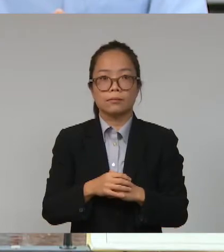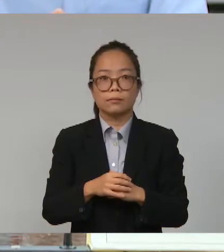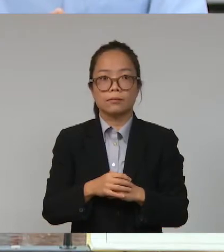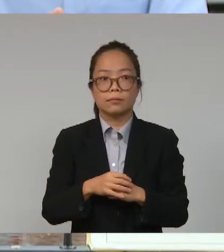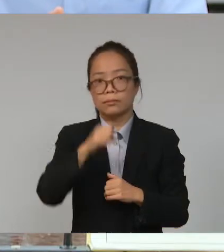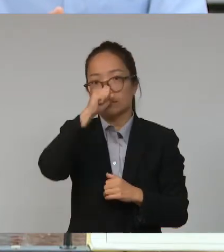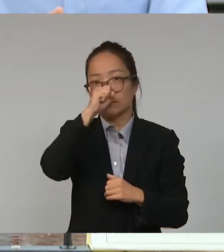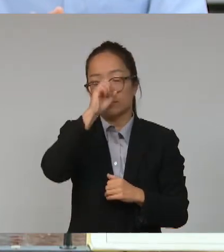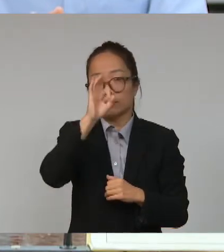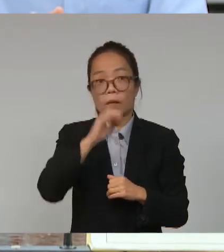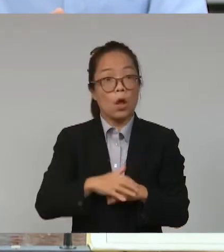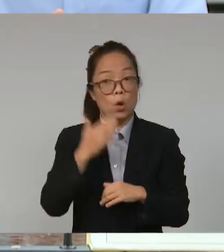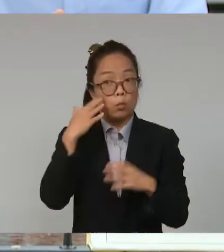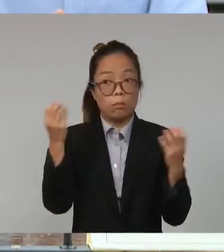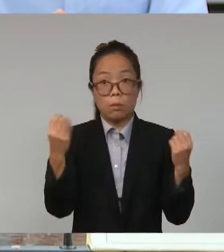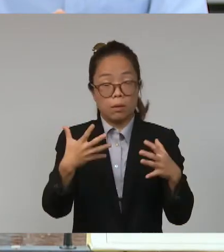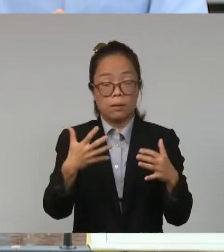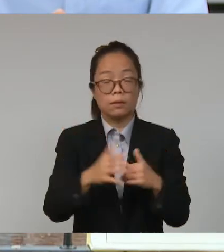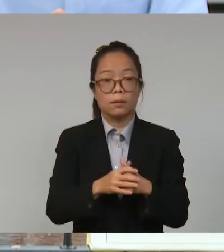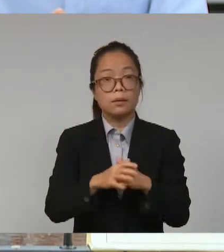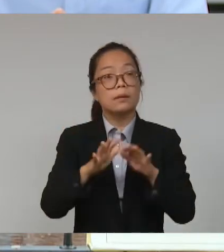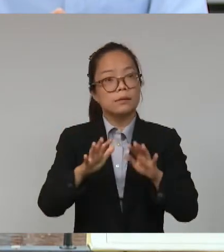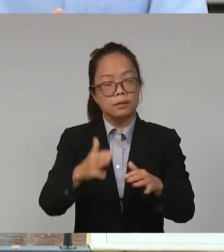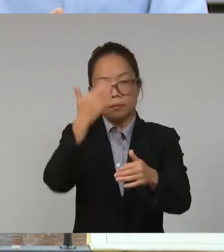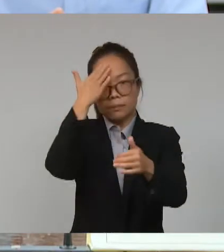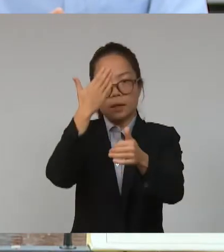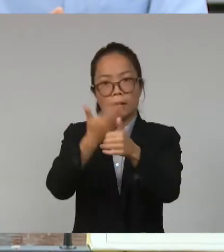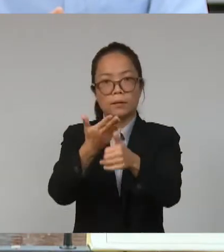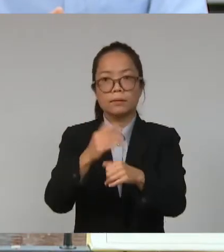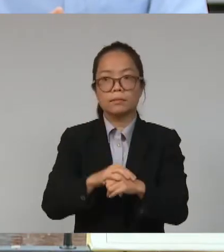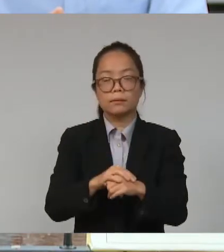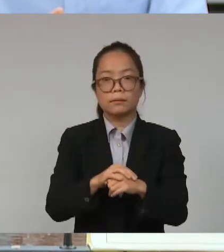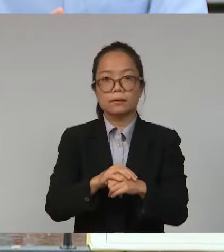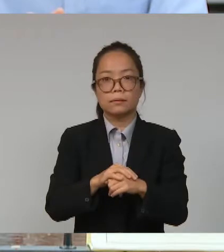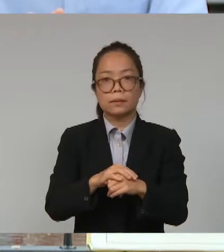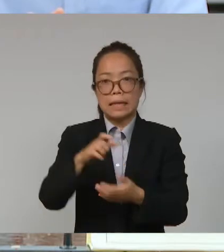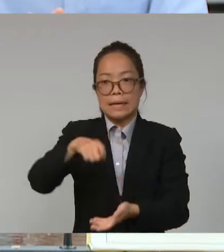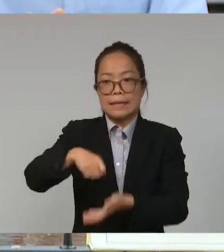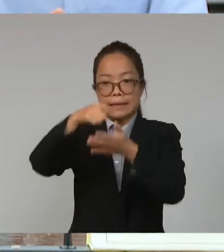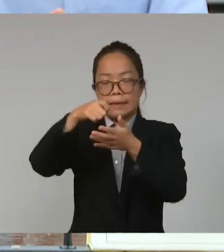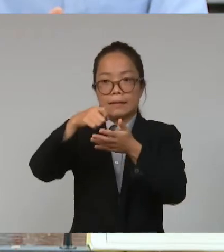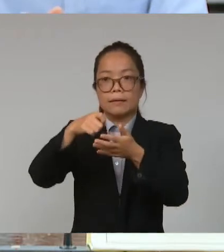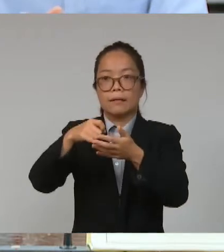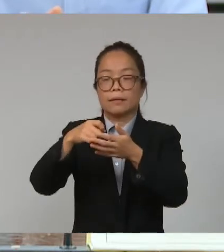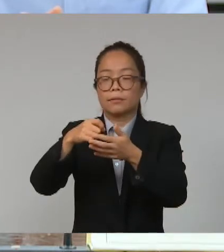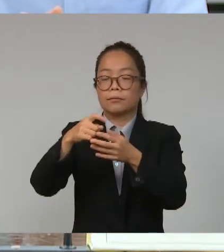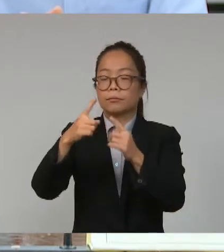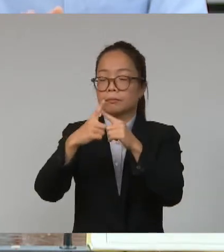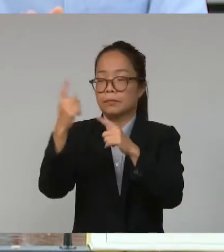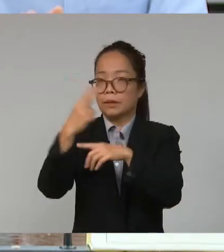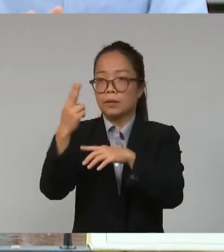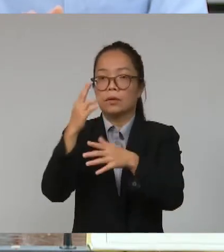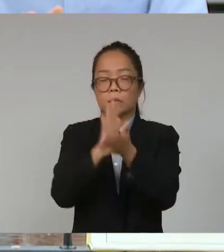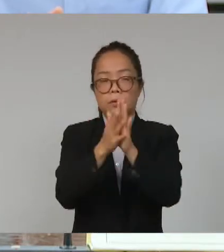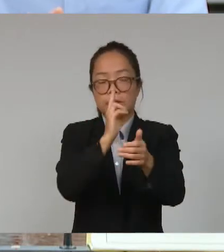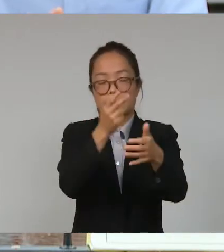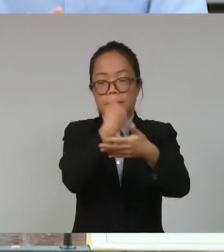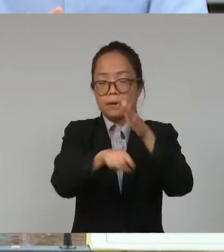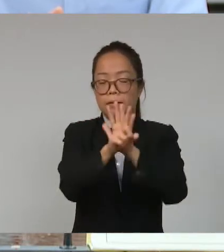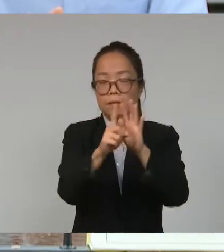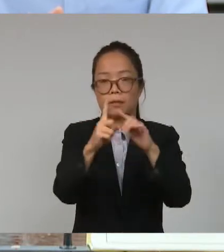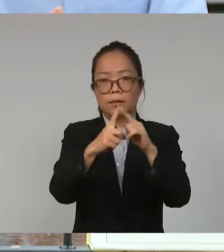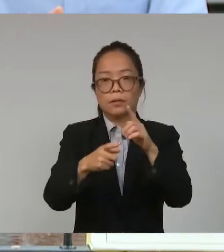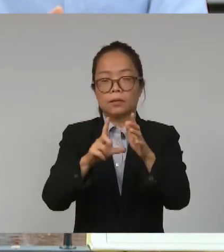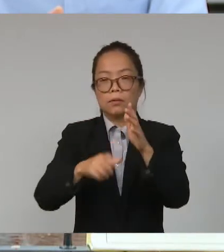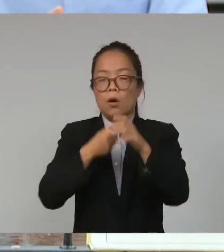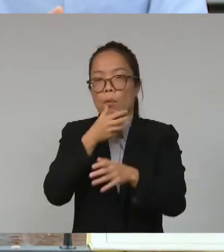好，那么如果没有的话呢，我们现在就请提案领衔人或其委任代理人陈述意见，